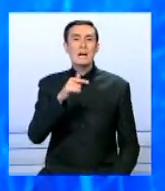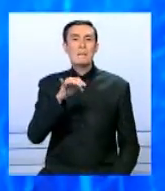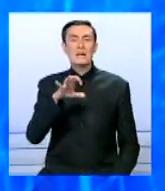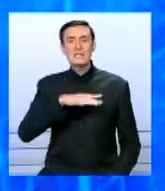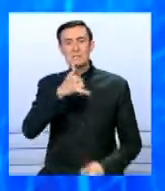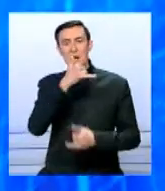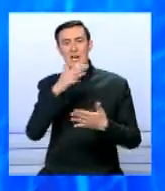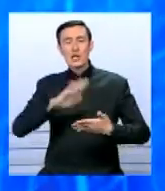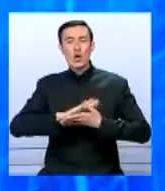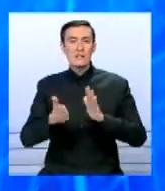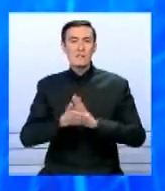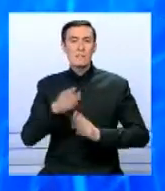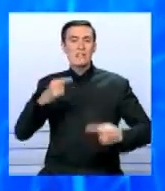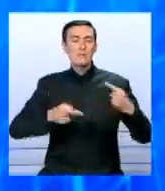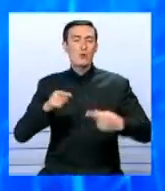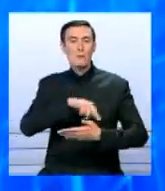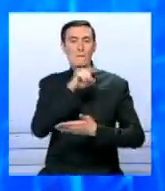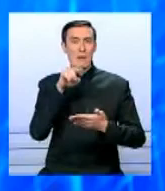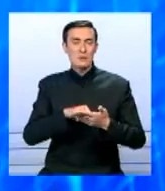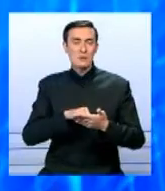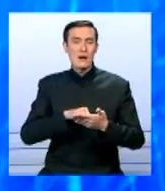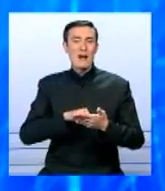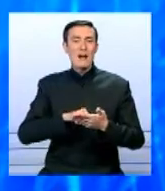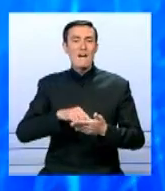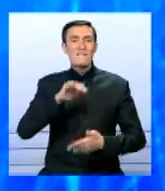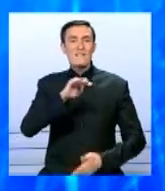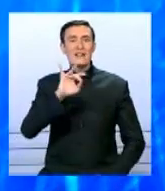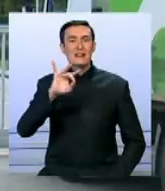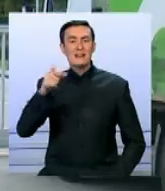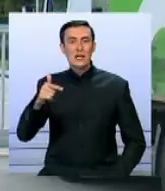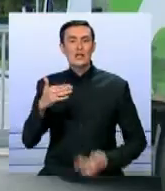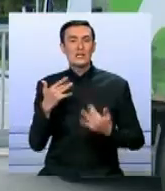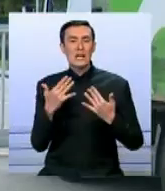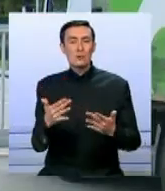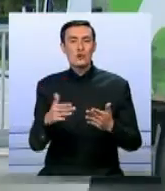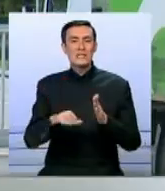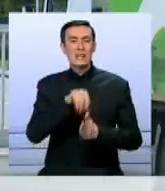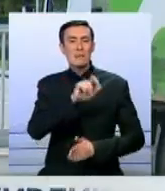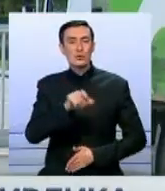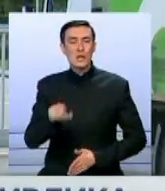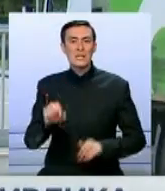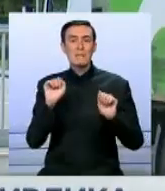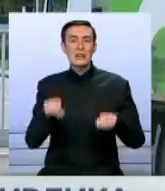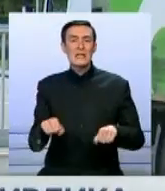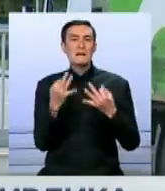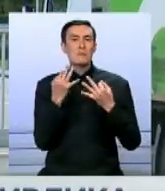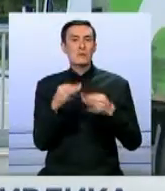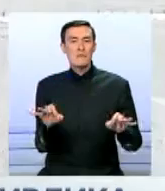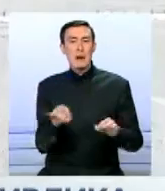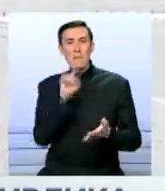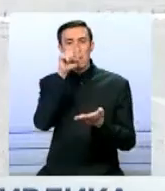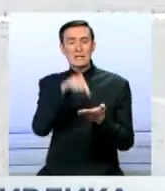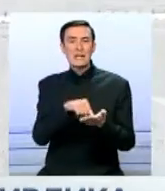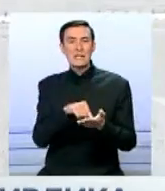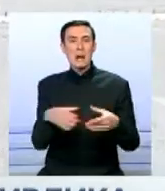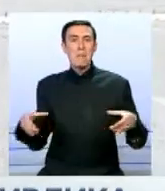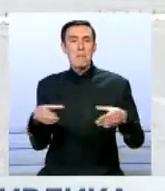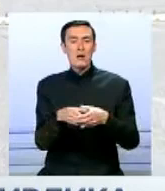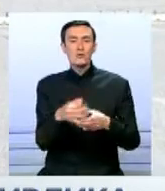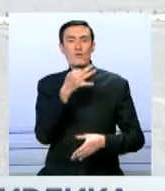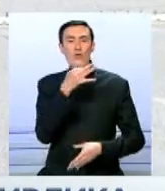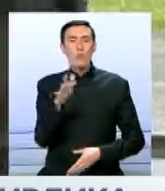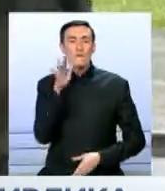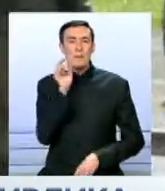смогли договориться по спорному вопросу. ФРГ настаивает на том, чтобы депутаты Бундестага имели право беспрепятственно проходить на базу и в любое